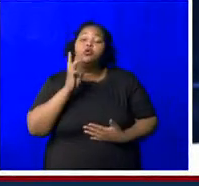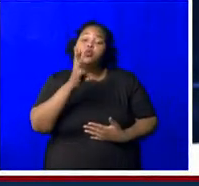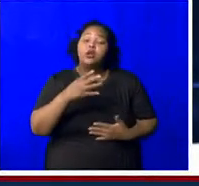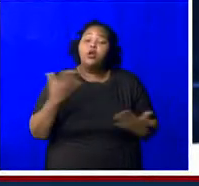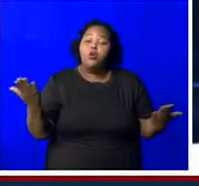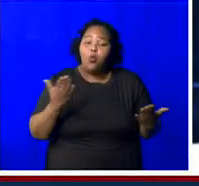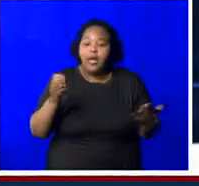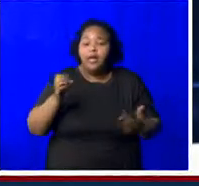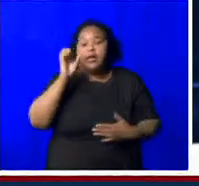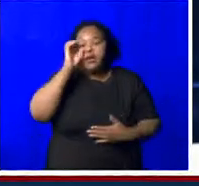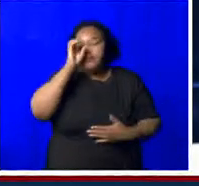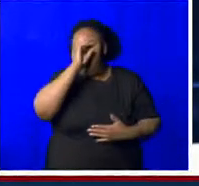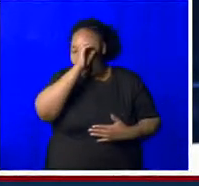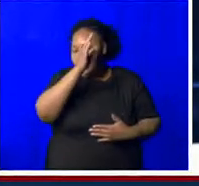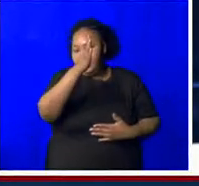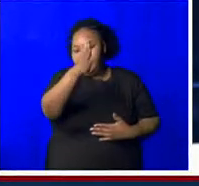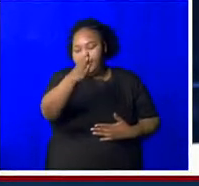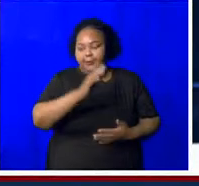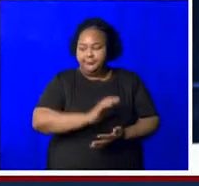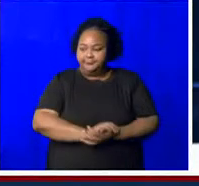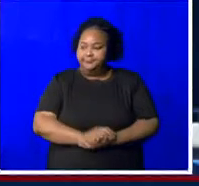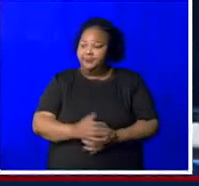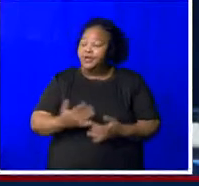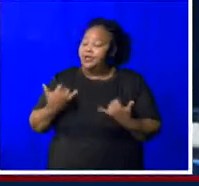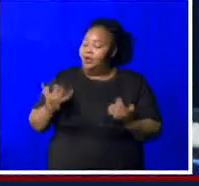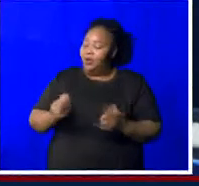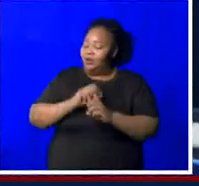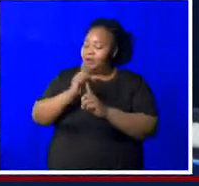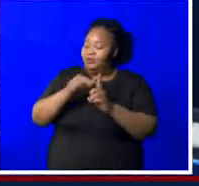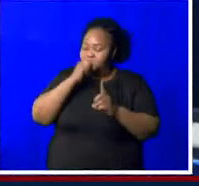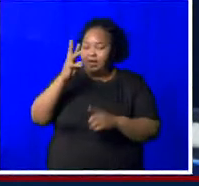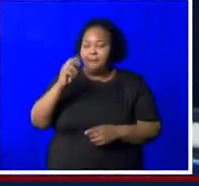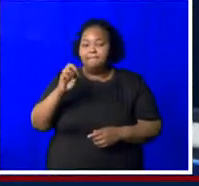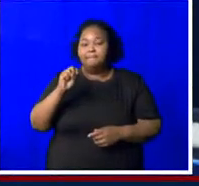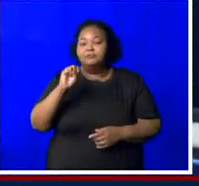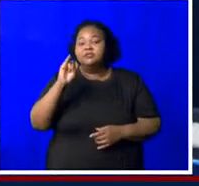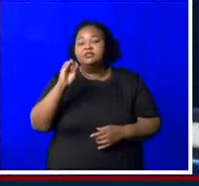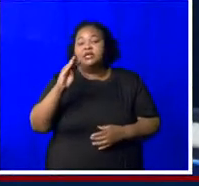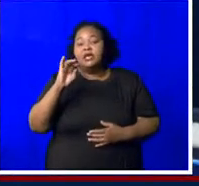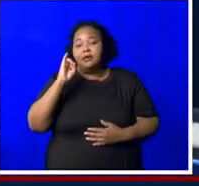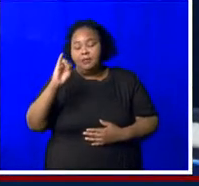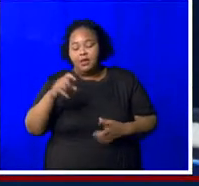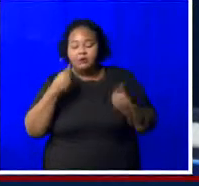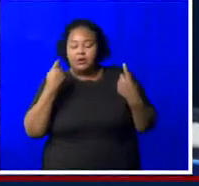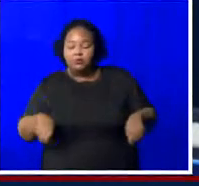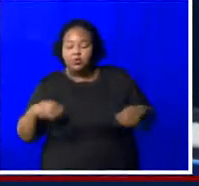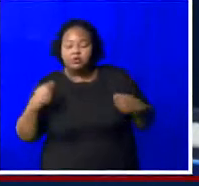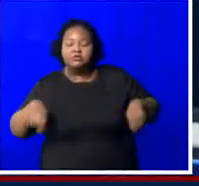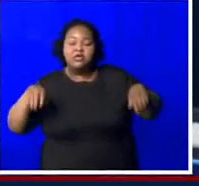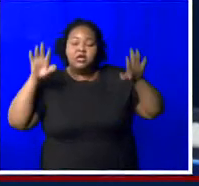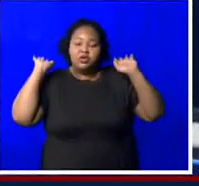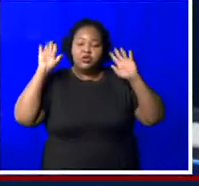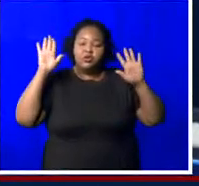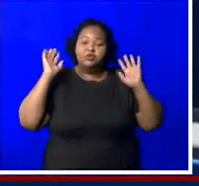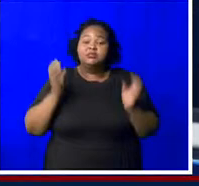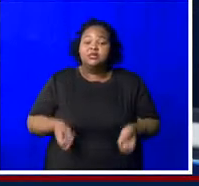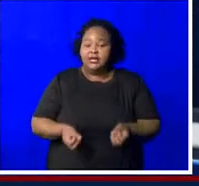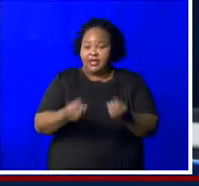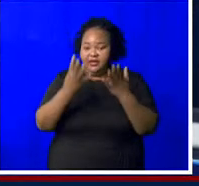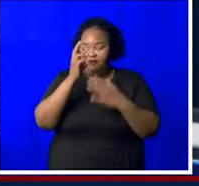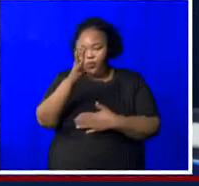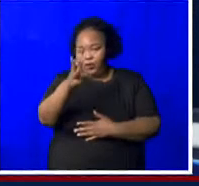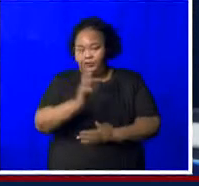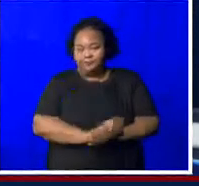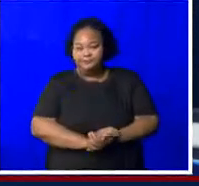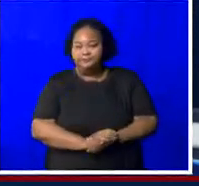Kanti maswati amahle sinaye phathizwe msibi lotawusilethela tona temidlalo. Sikuvusele ndlondlo ngutiple thamba impili lomuhla.